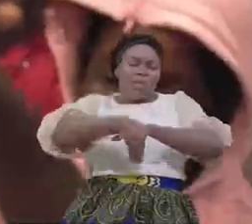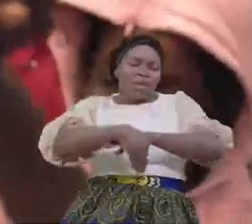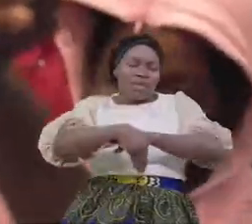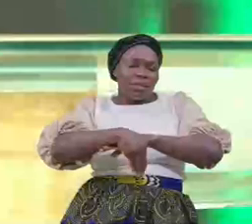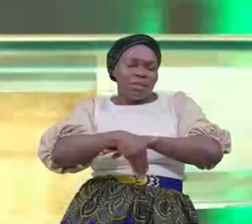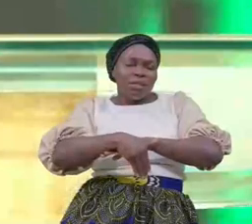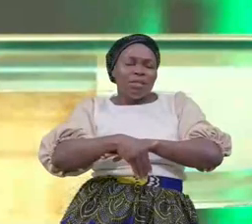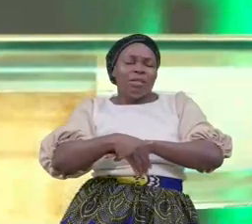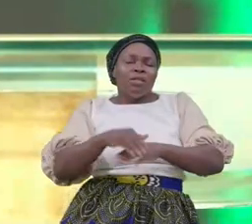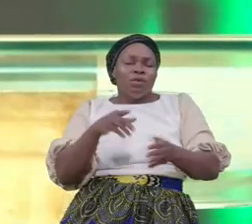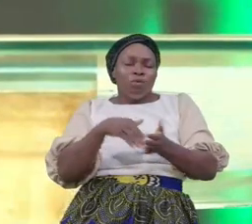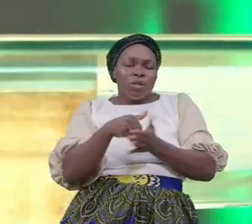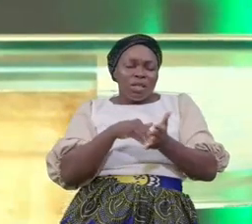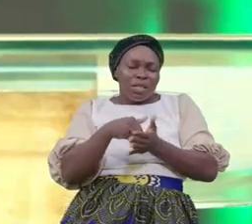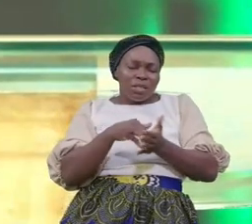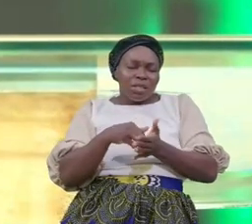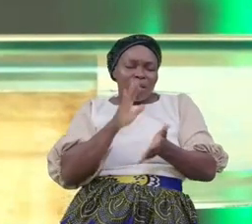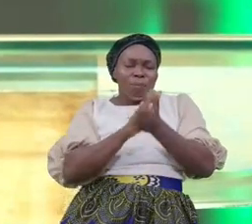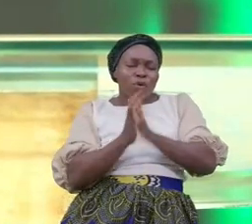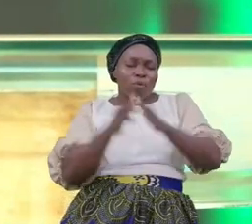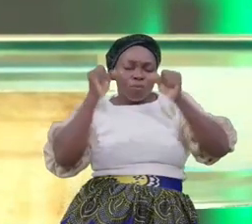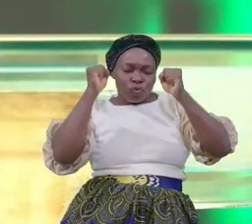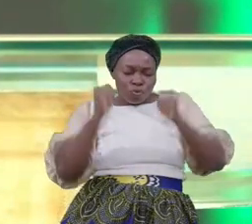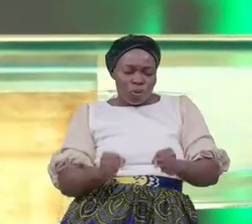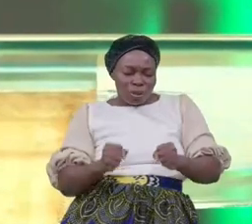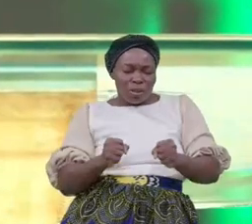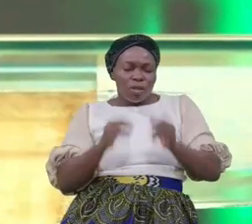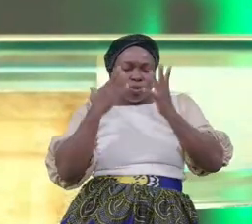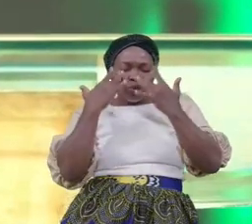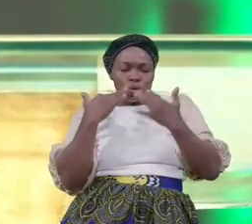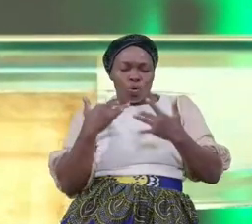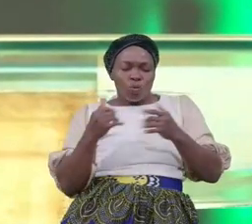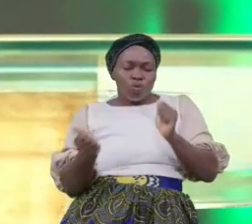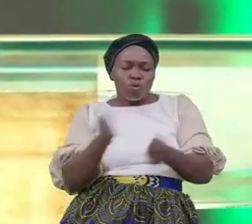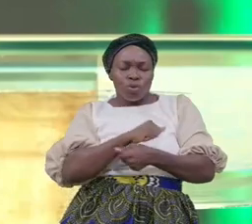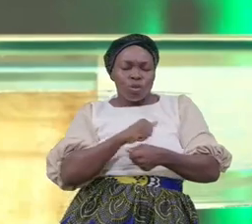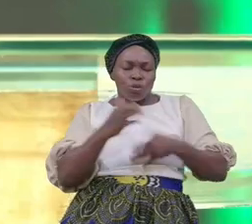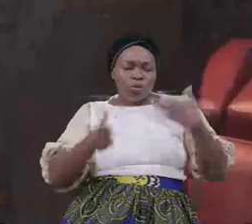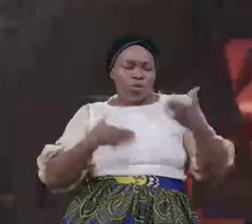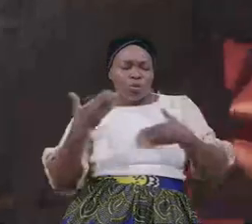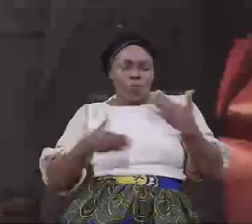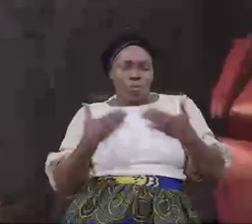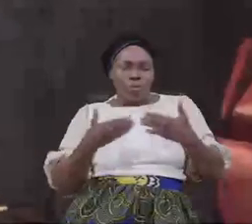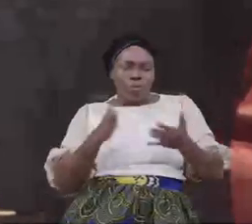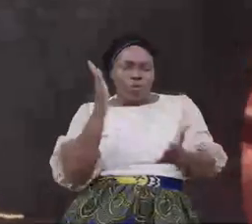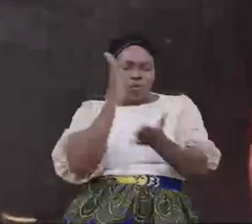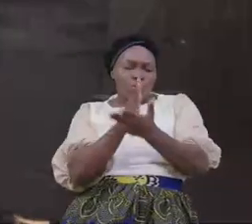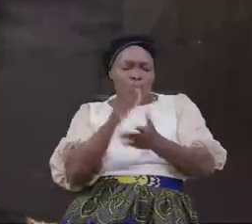Que votre faiblesse se transforme en force. Que votre tristesse se transforme en joie. Vous